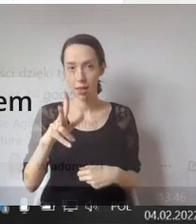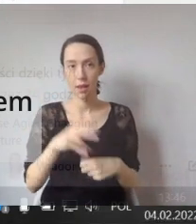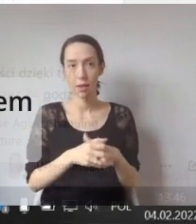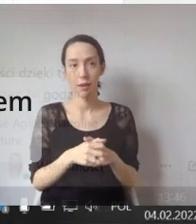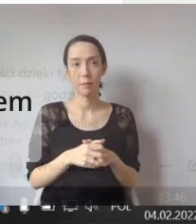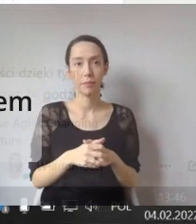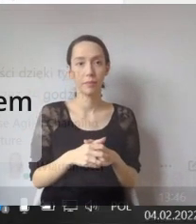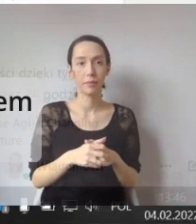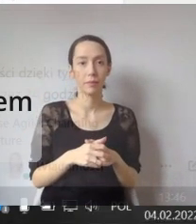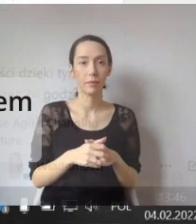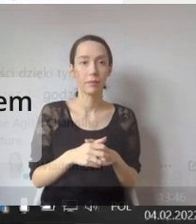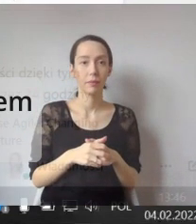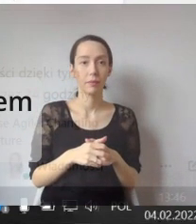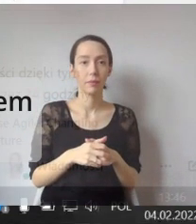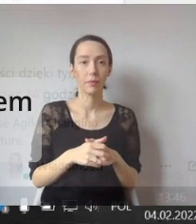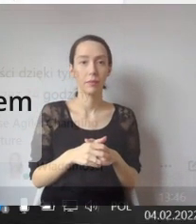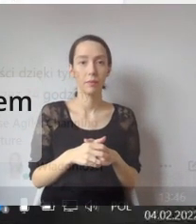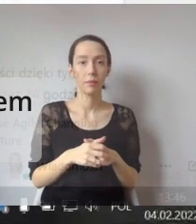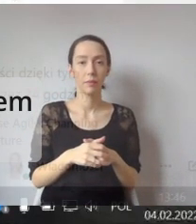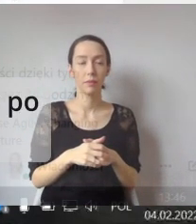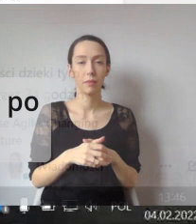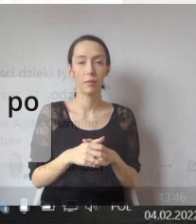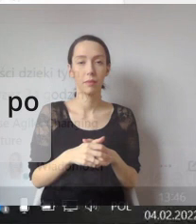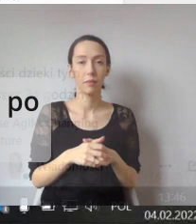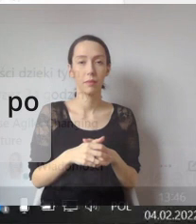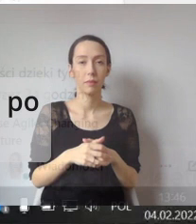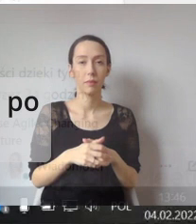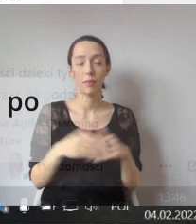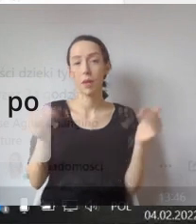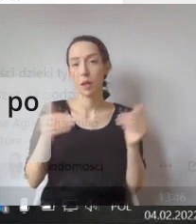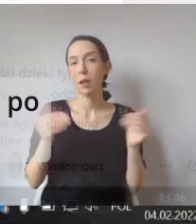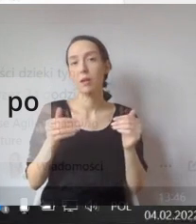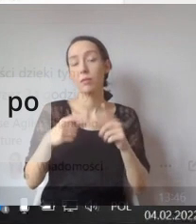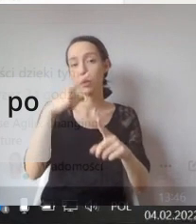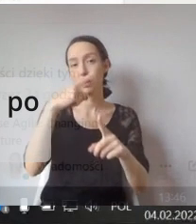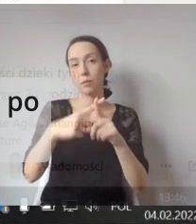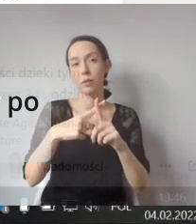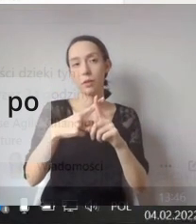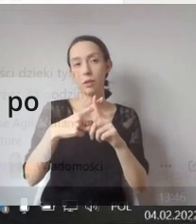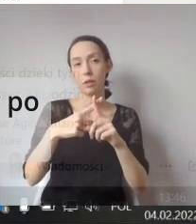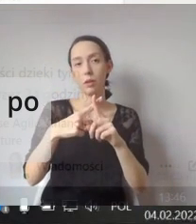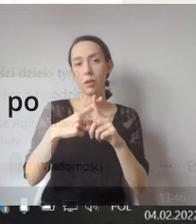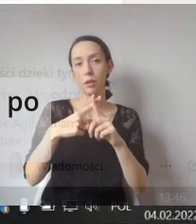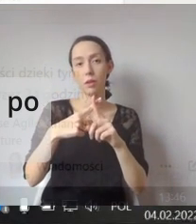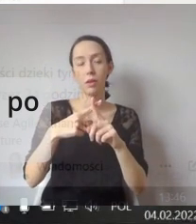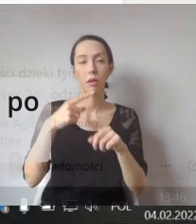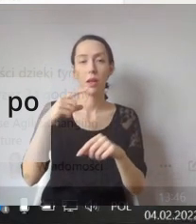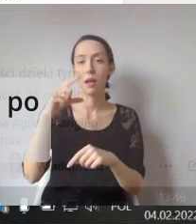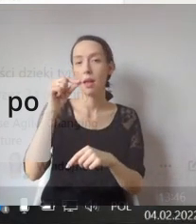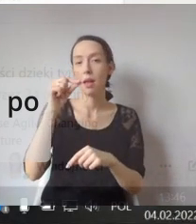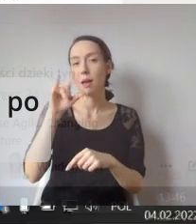to automatycznie system nas przekierowuje, otwiera okno do naszego komputera, do pulpitu i możemy po